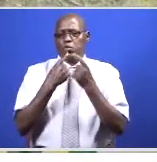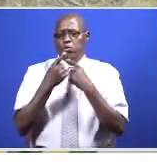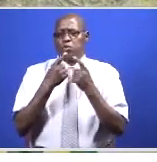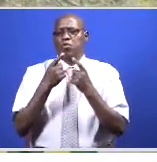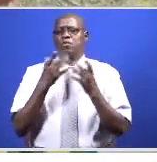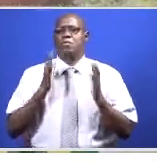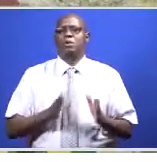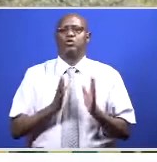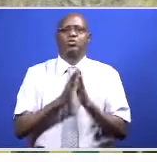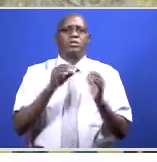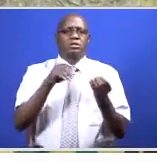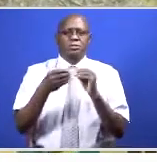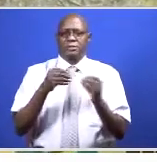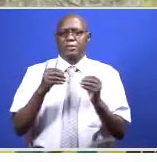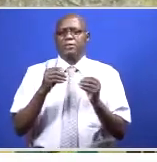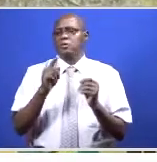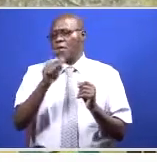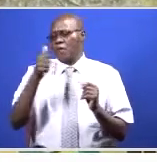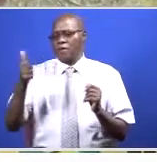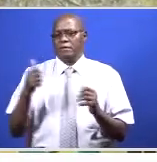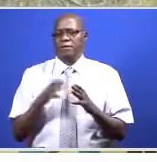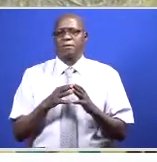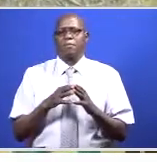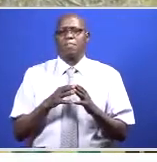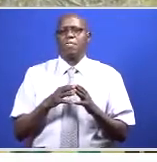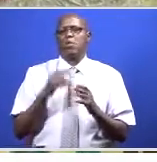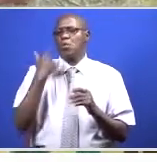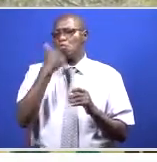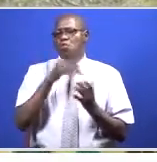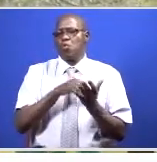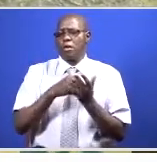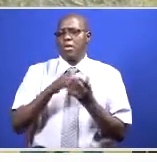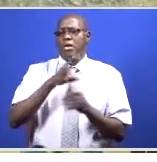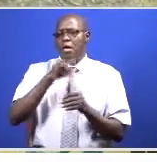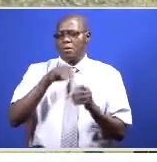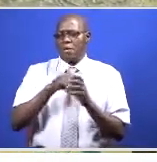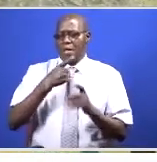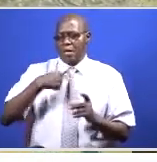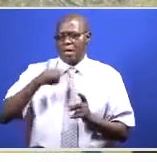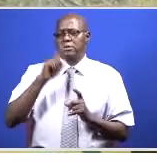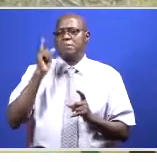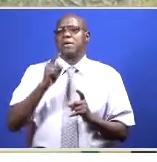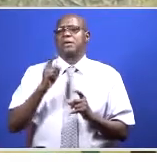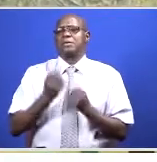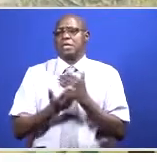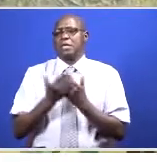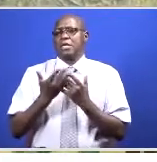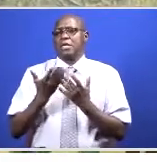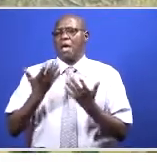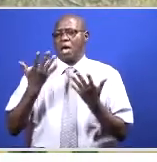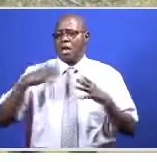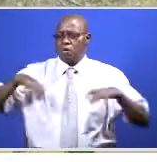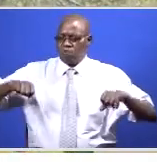mavu na wale wote. Wale wanyonge kati yetu ni lazima tuwashike mkono. We must lift